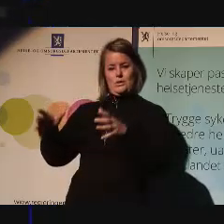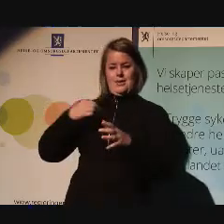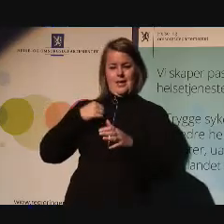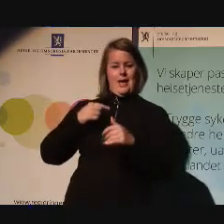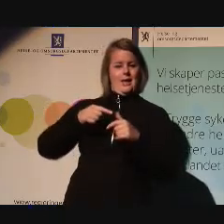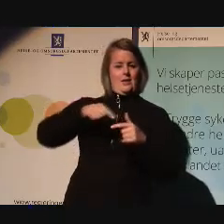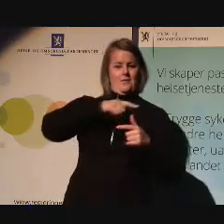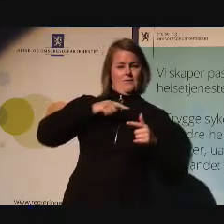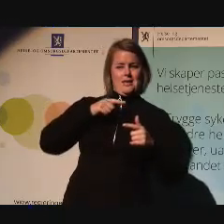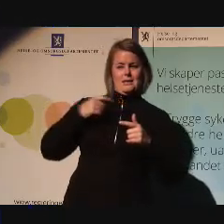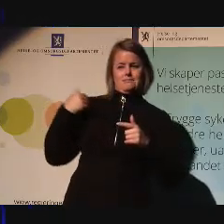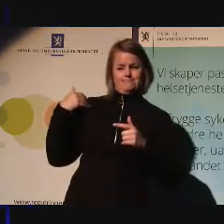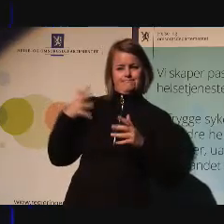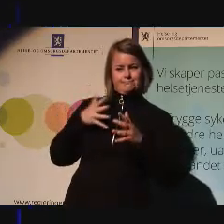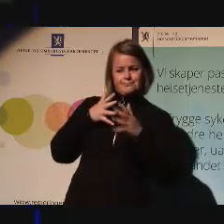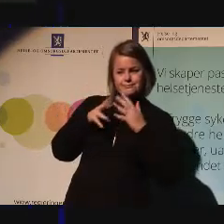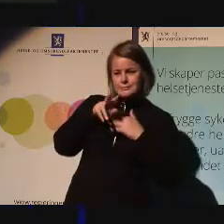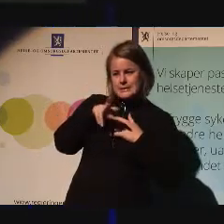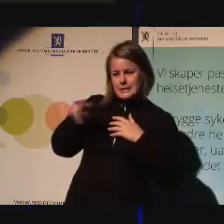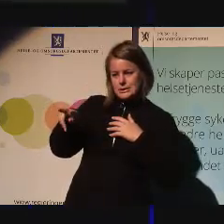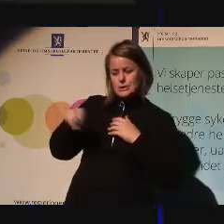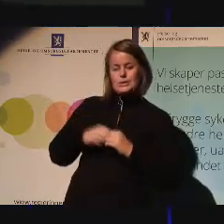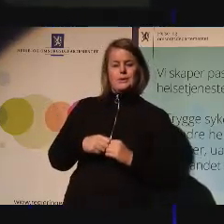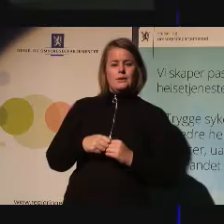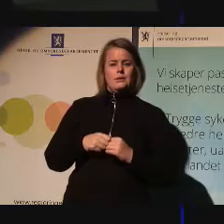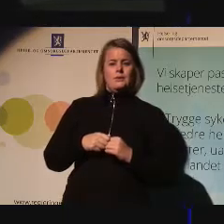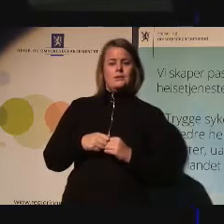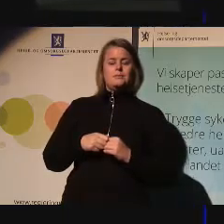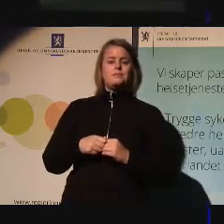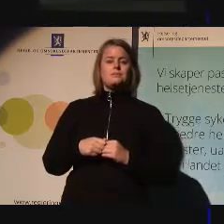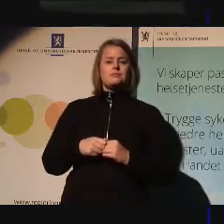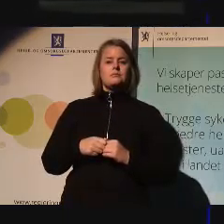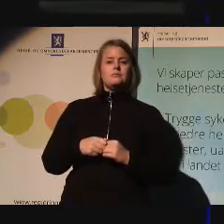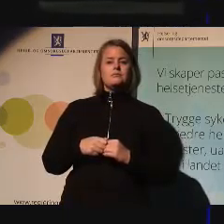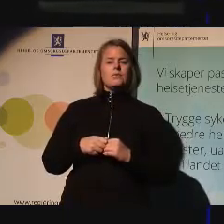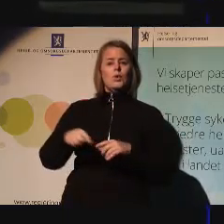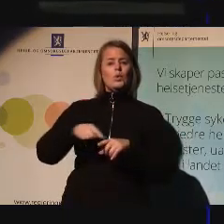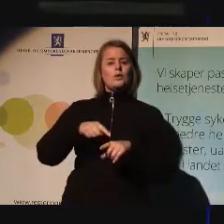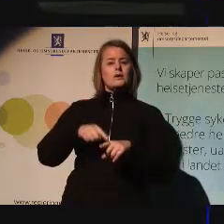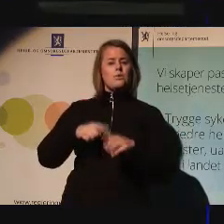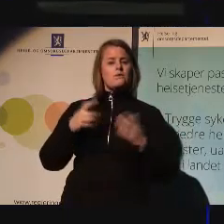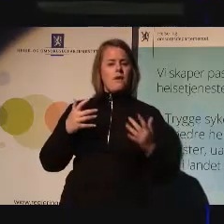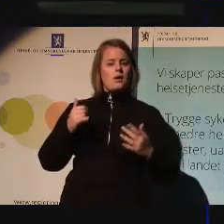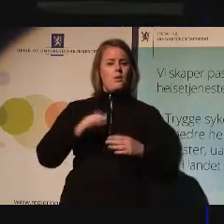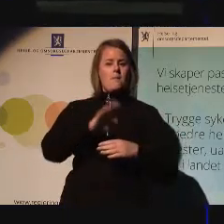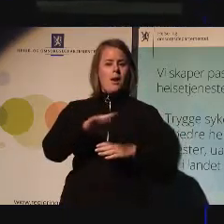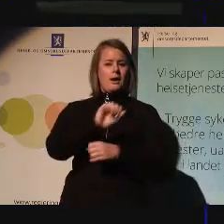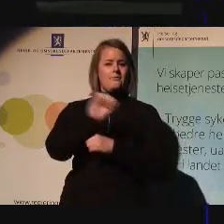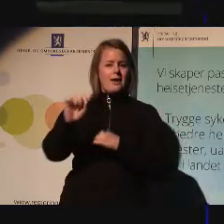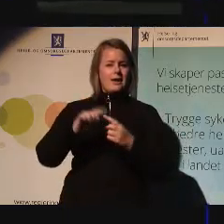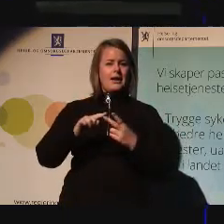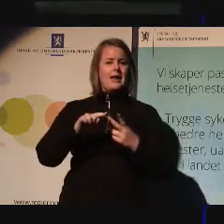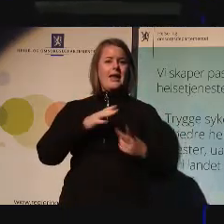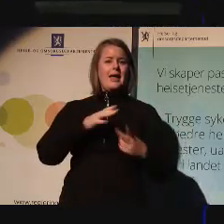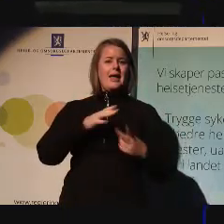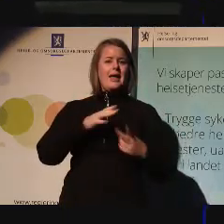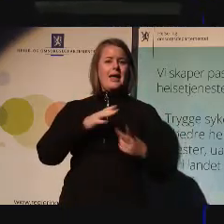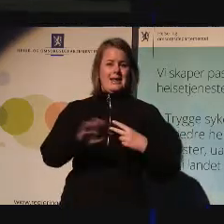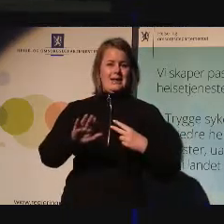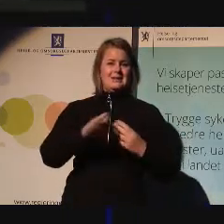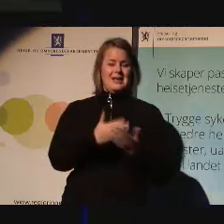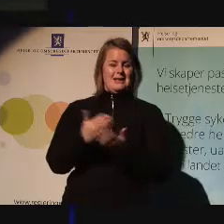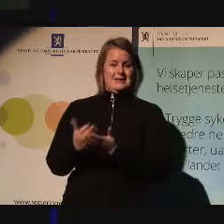har utført med utgangspunkt i barnevern og helsetjenester. Det er Ida